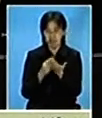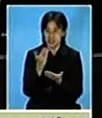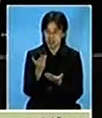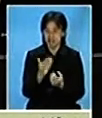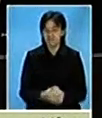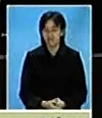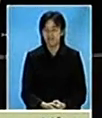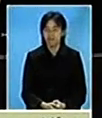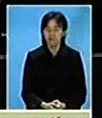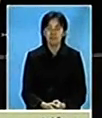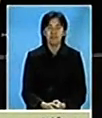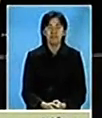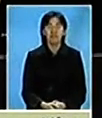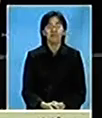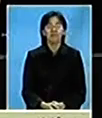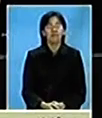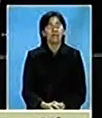ครับ